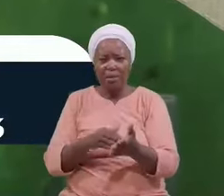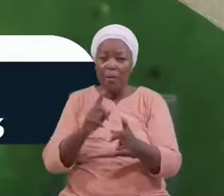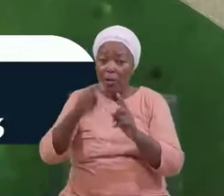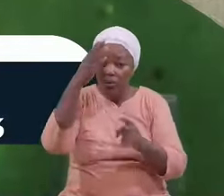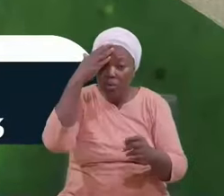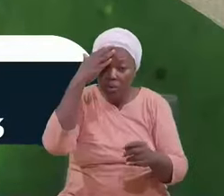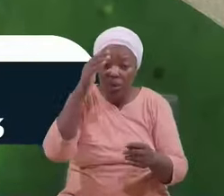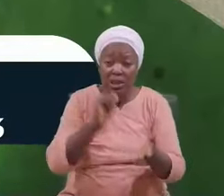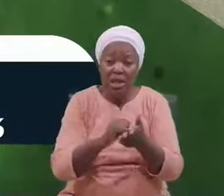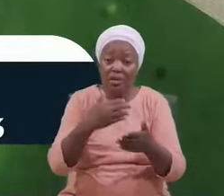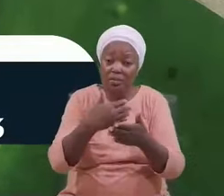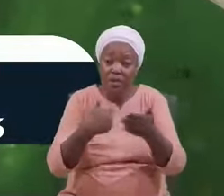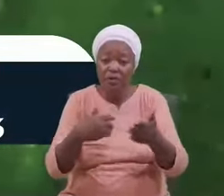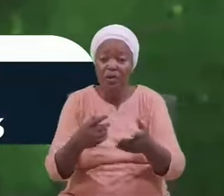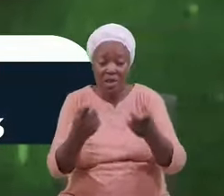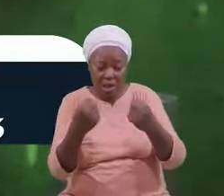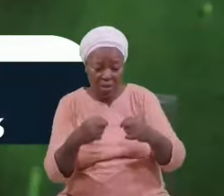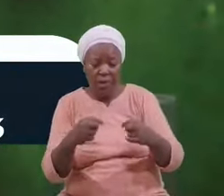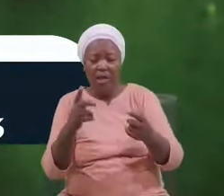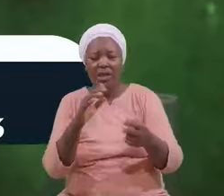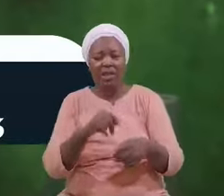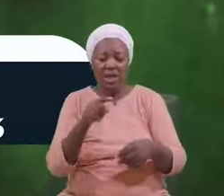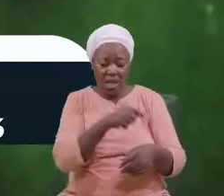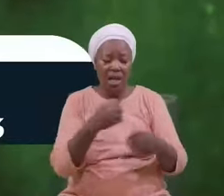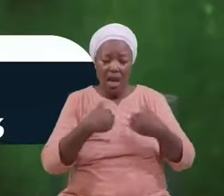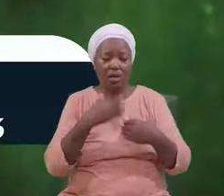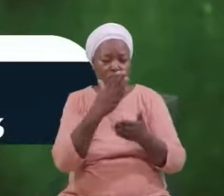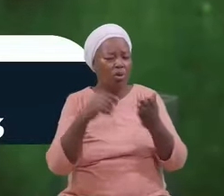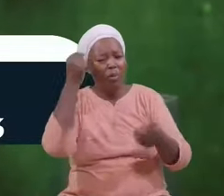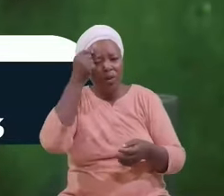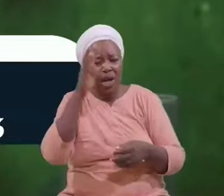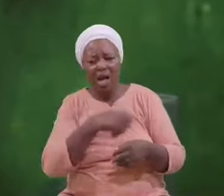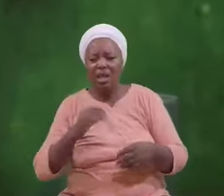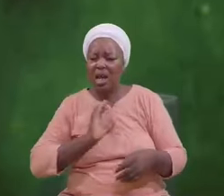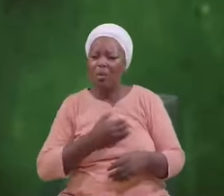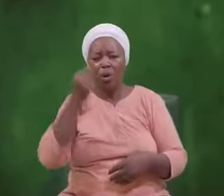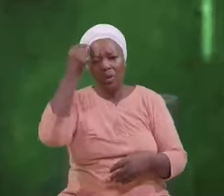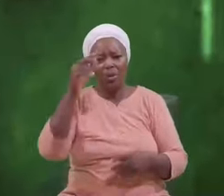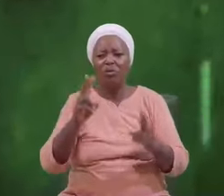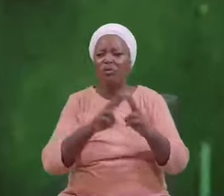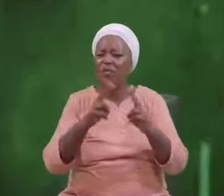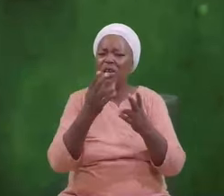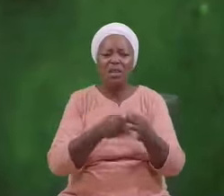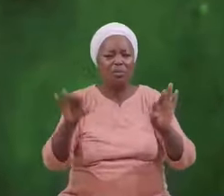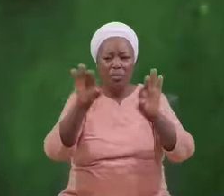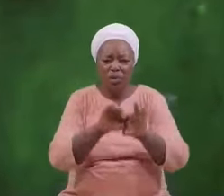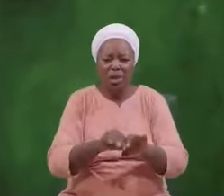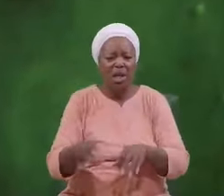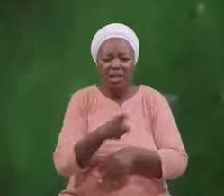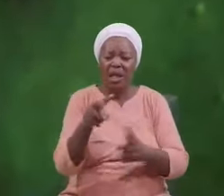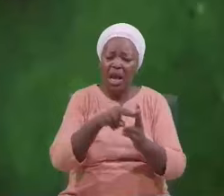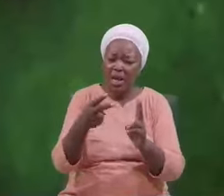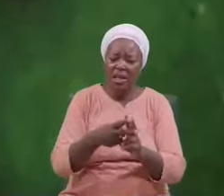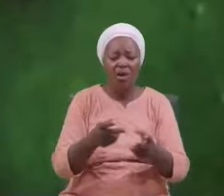son teint. Avant d'arriver, il avait des pensées. Oui, les pensées sont